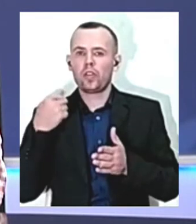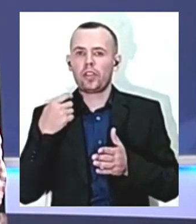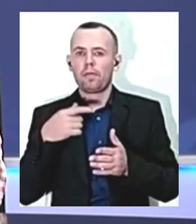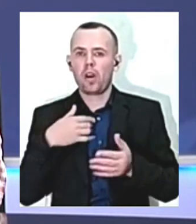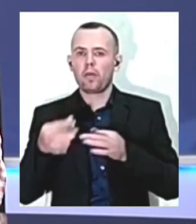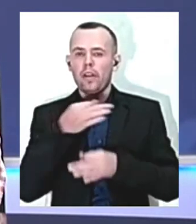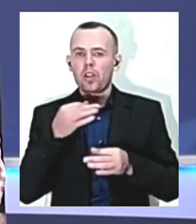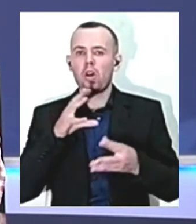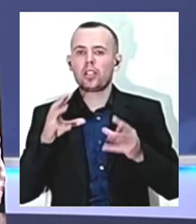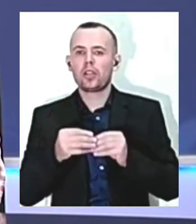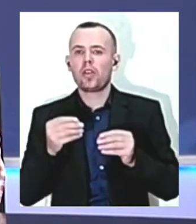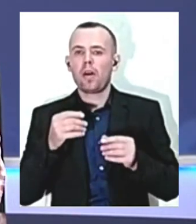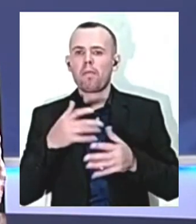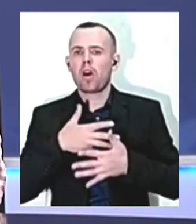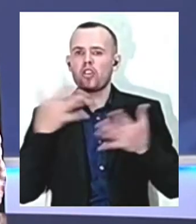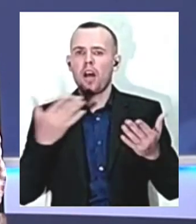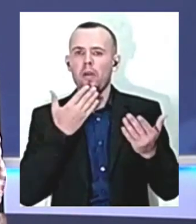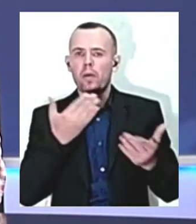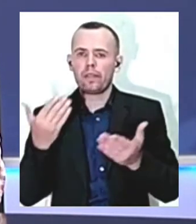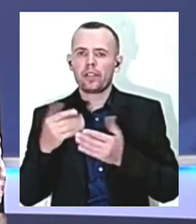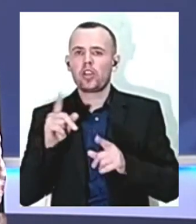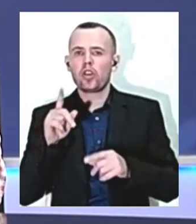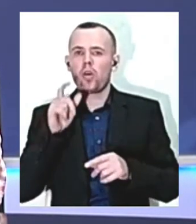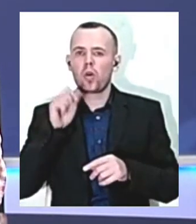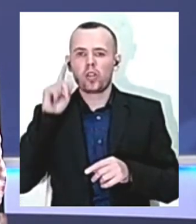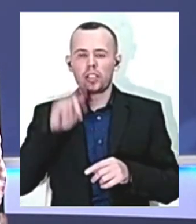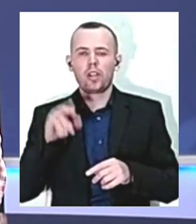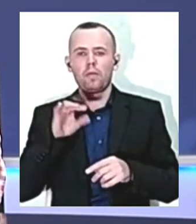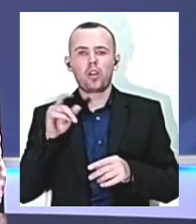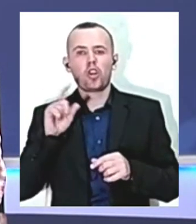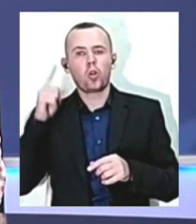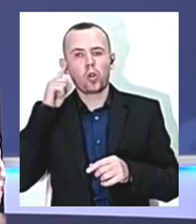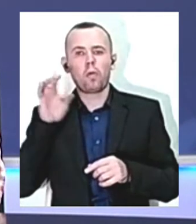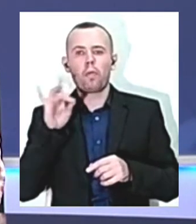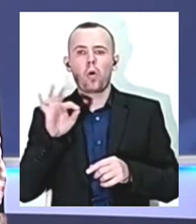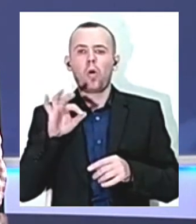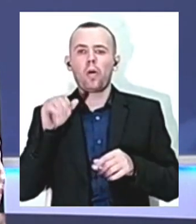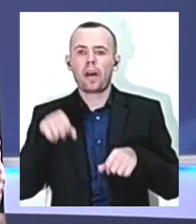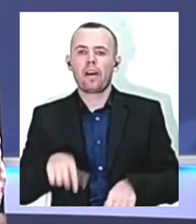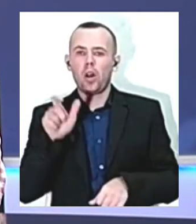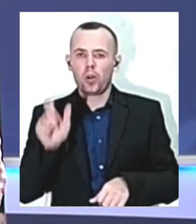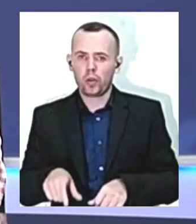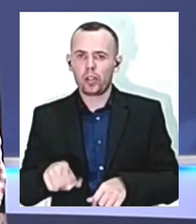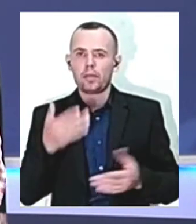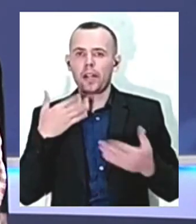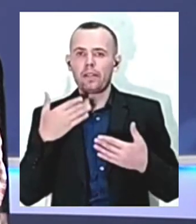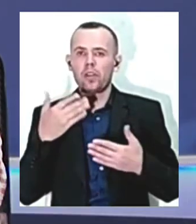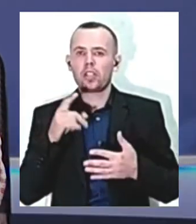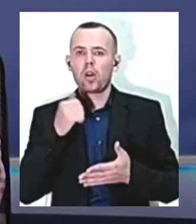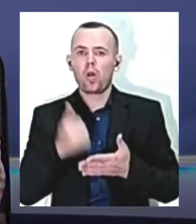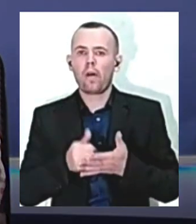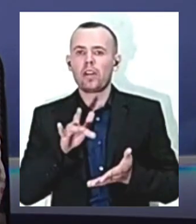масштабного опитування, що українці знають та що думають про права людини. Спілкувались з головою Центру прав людини